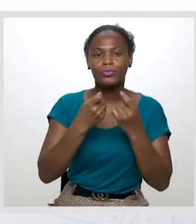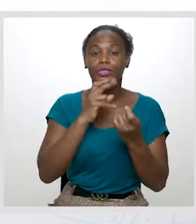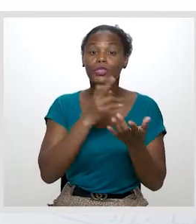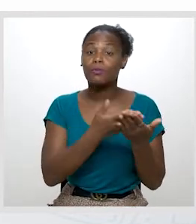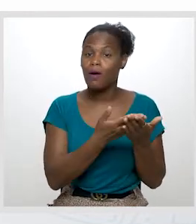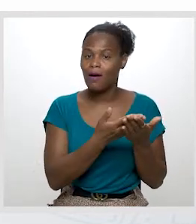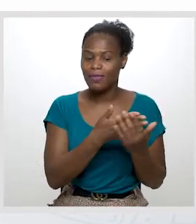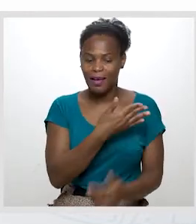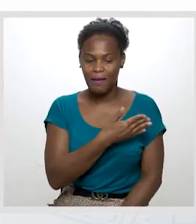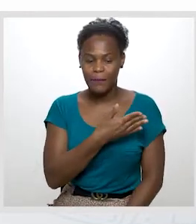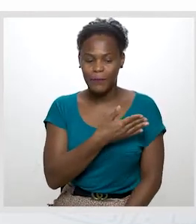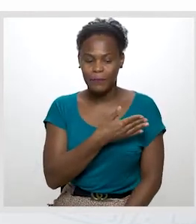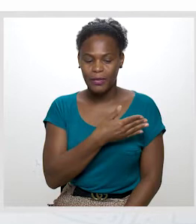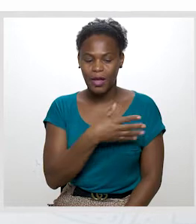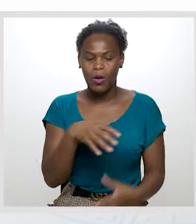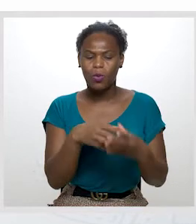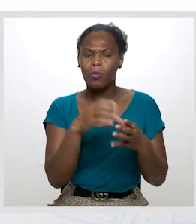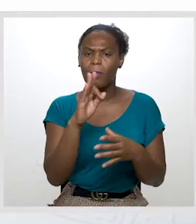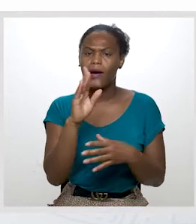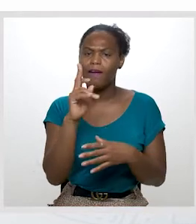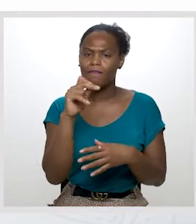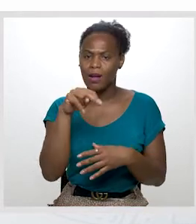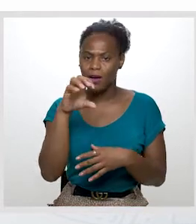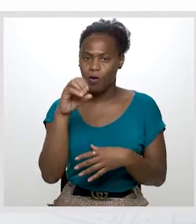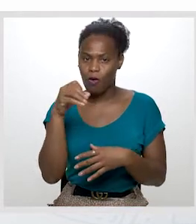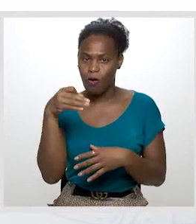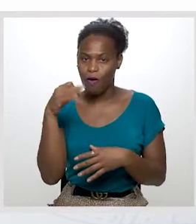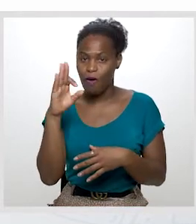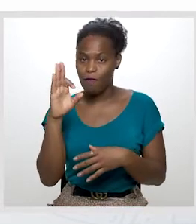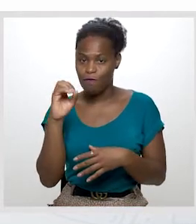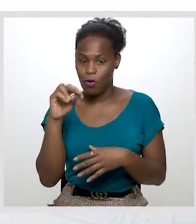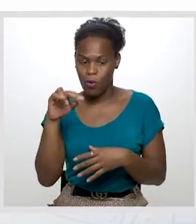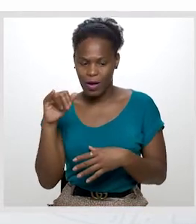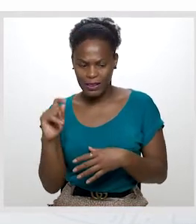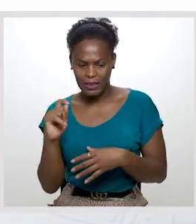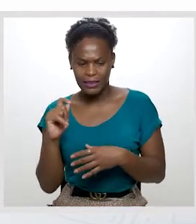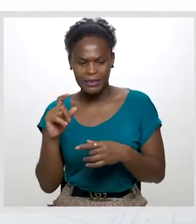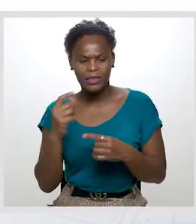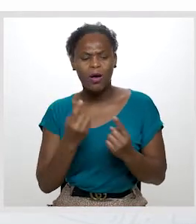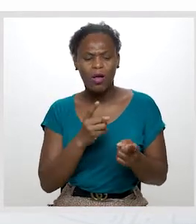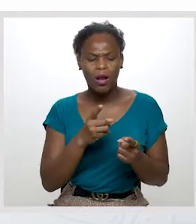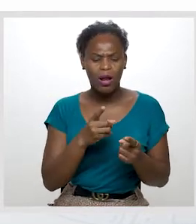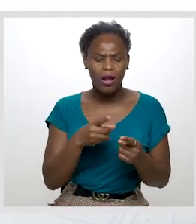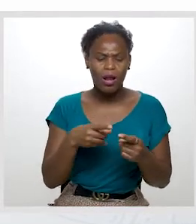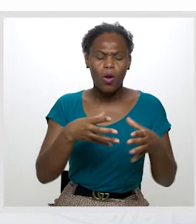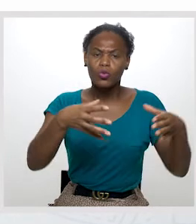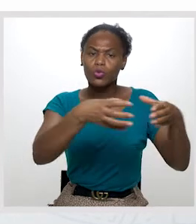réponds aux questions. 1. La francophonie, c'est L'ensemble des territoires